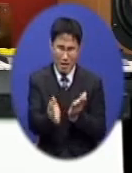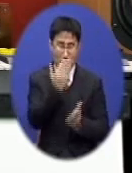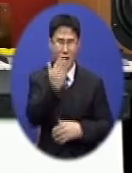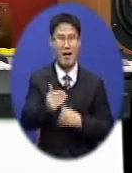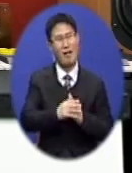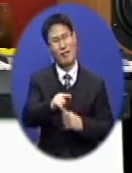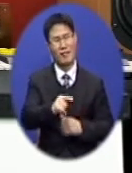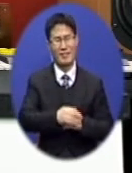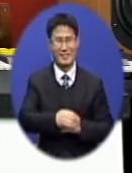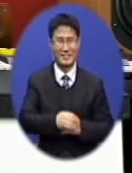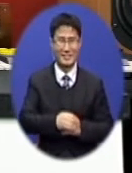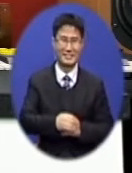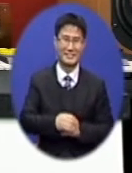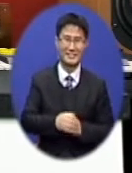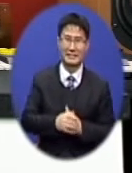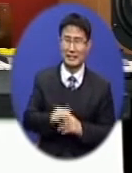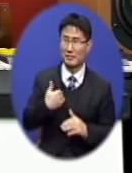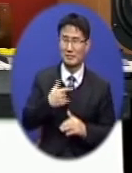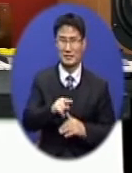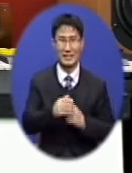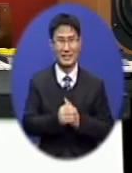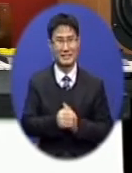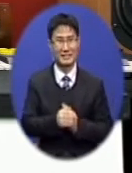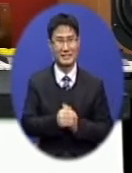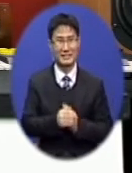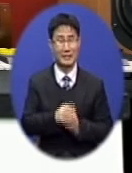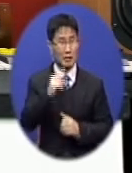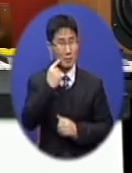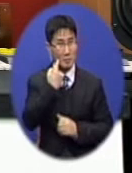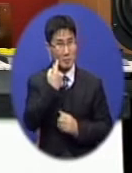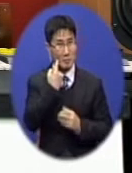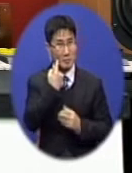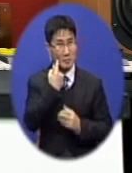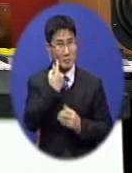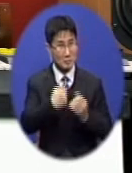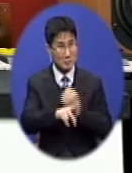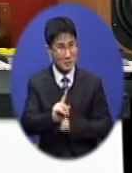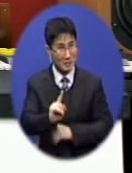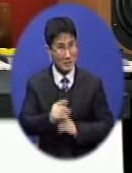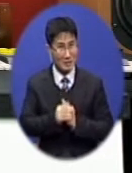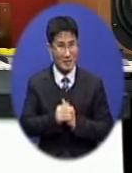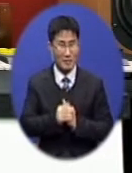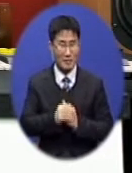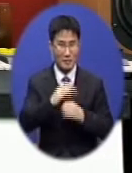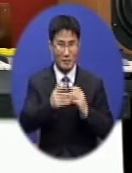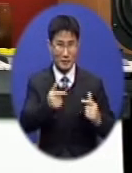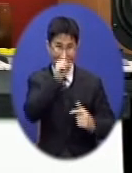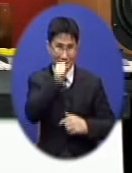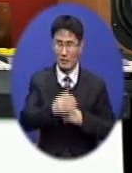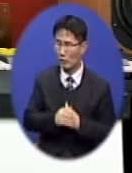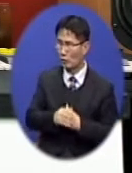영광입니다. 아, 예. 예. 자, 이나저나 김혜영 씨 그 이쁜 비결은 네. 과일 혹시 좋아하세요? 과일. 과일